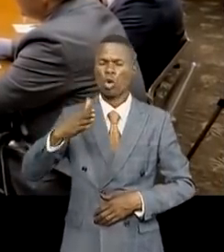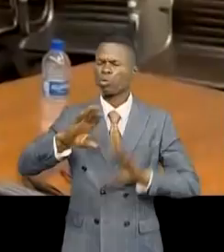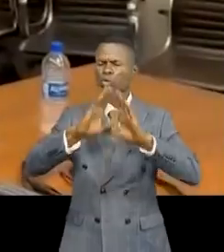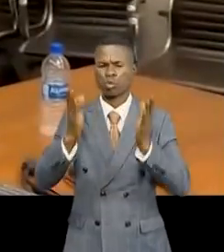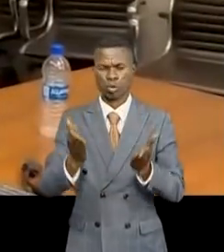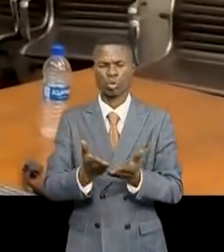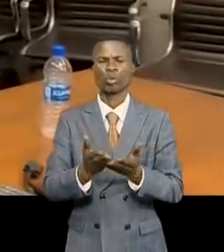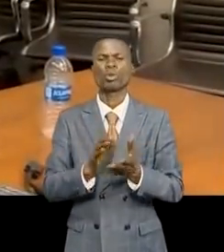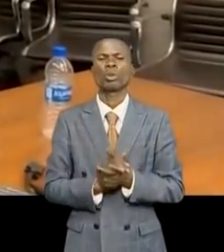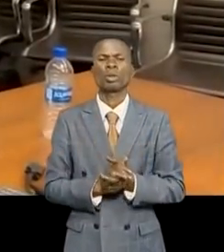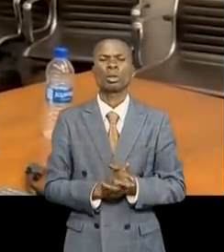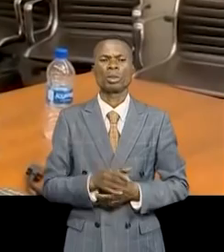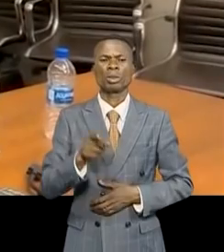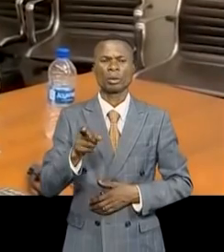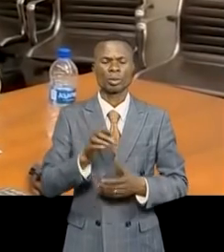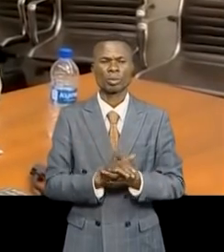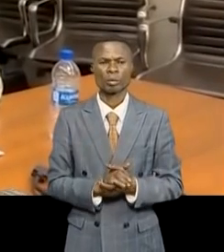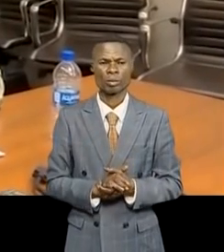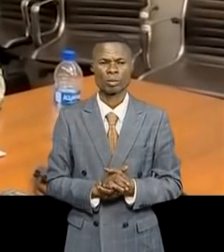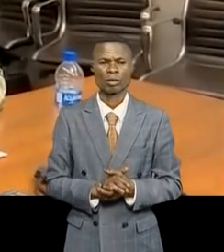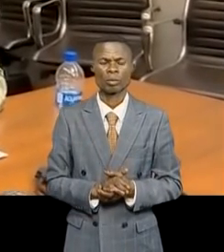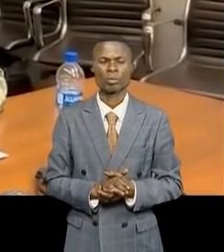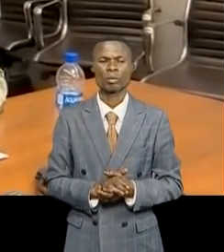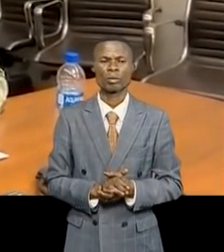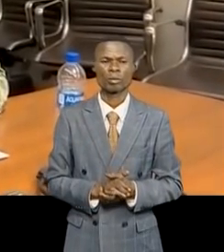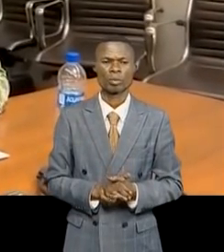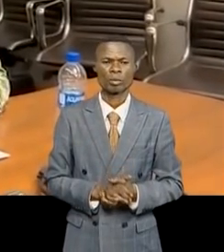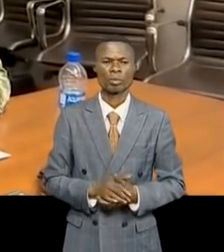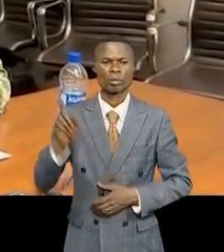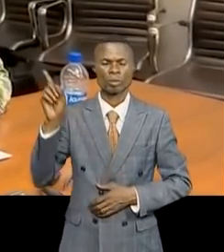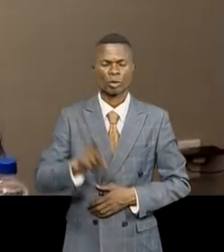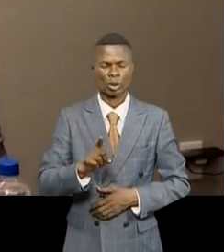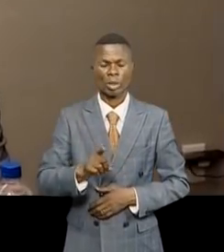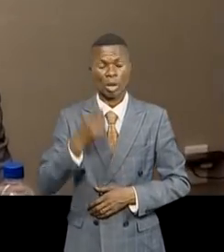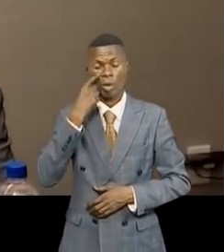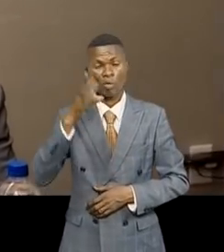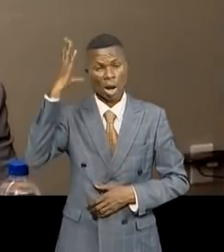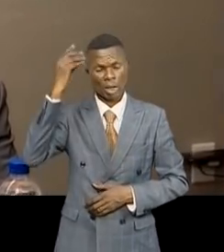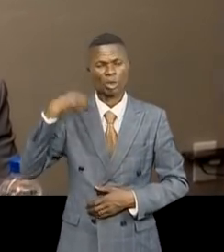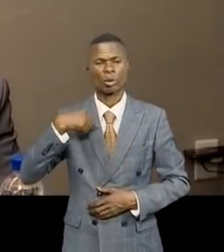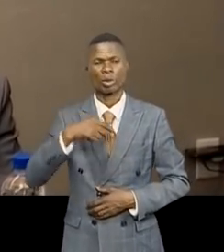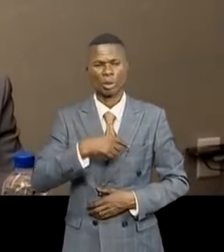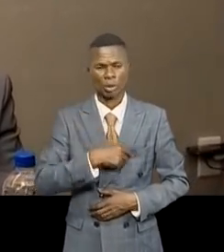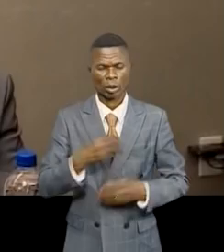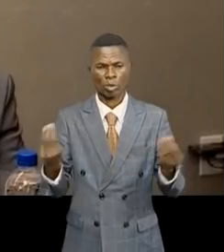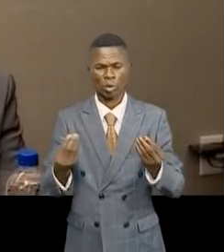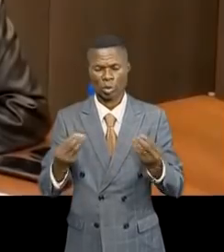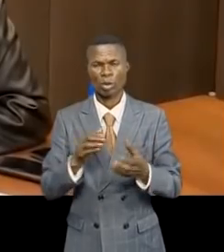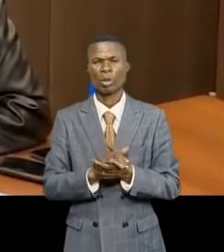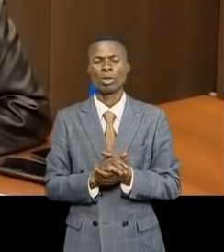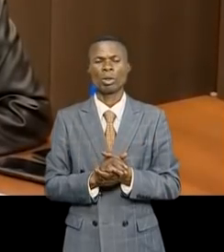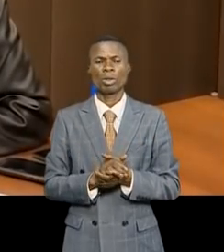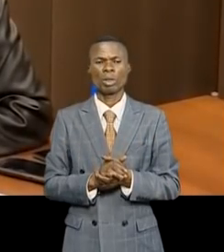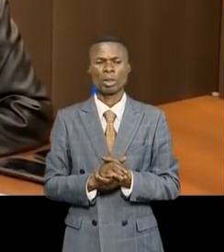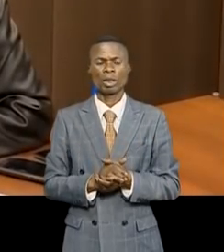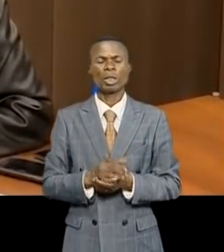marques. Votre accompagnement, votre expérience aussi. And your experience as well. Je pense que I think, c'est ça